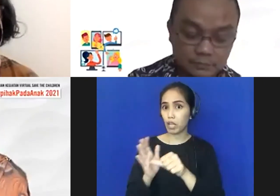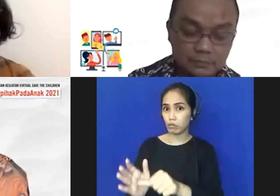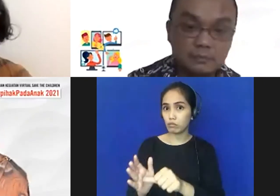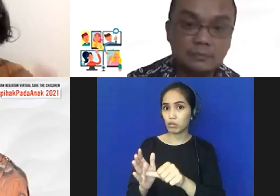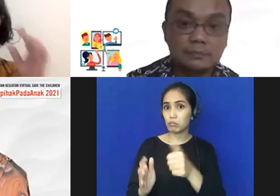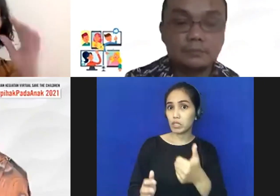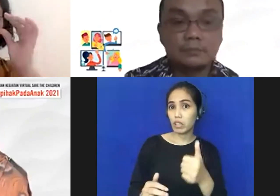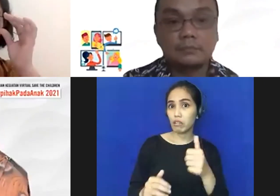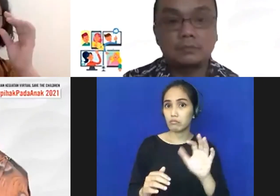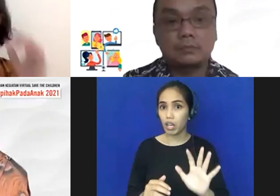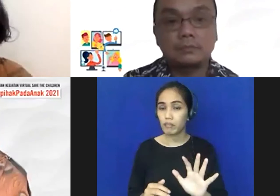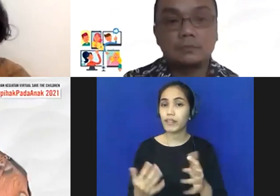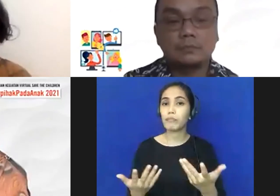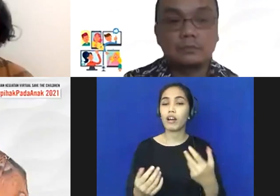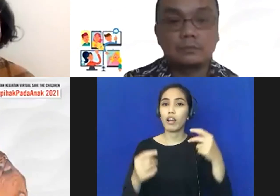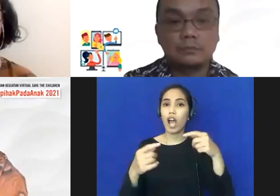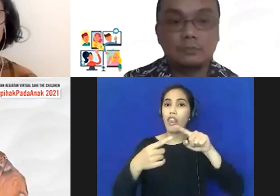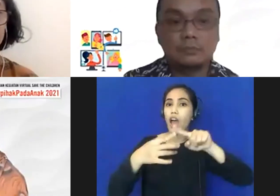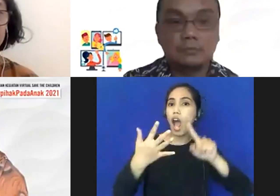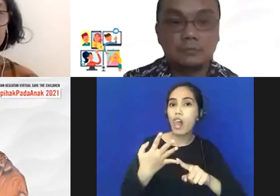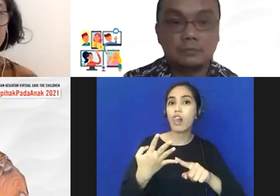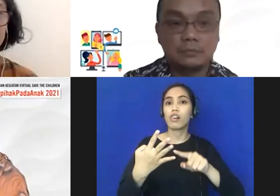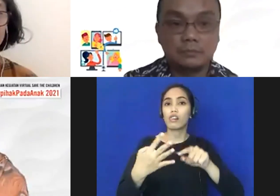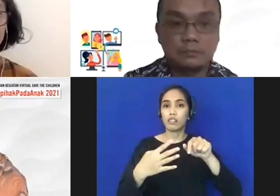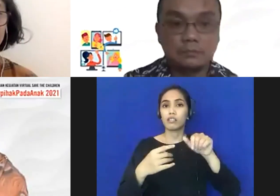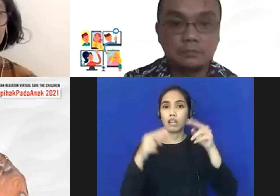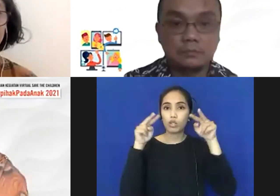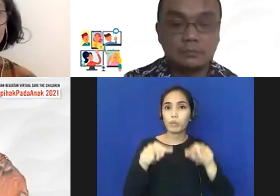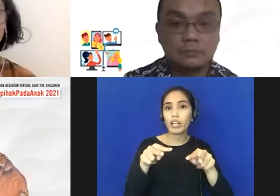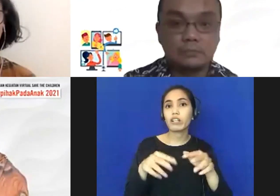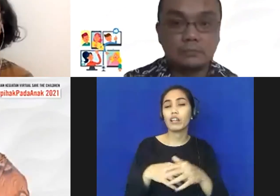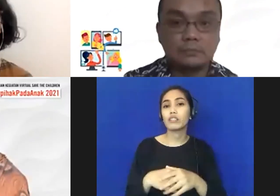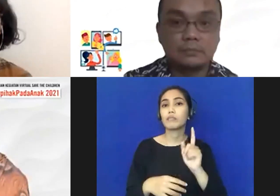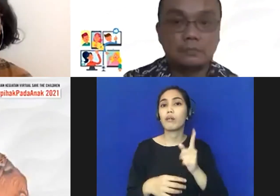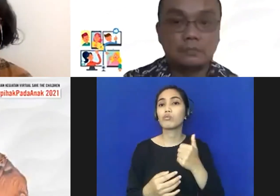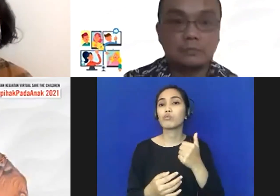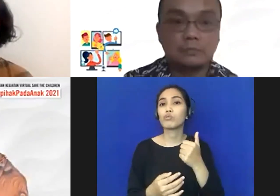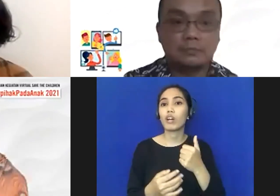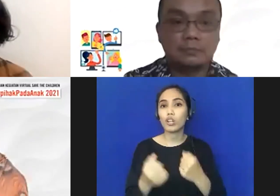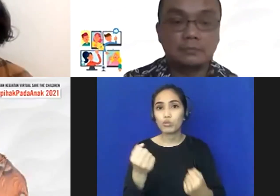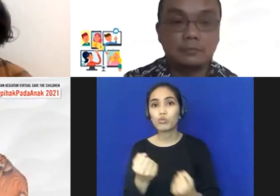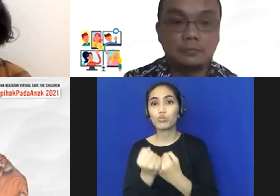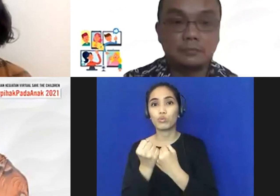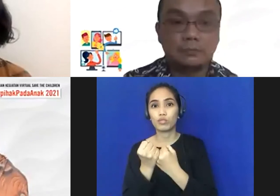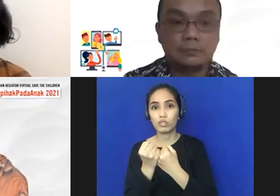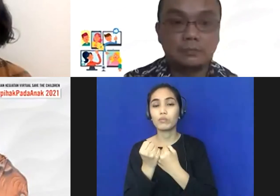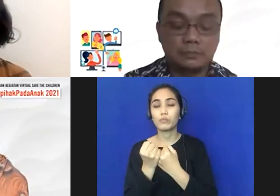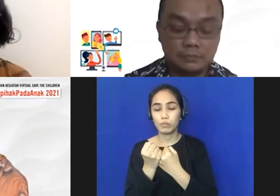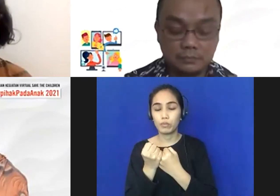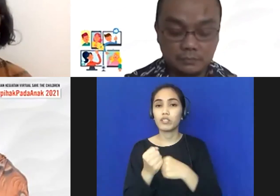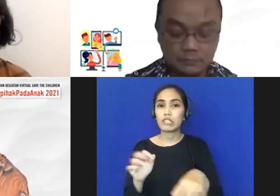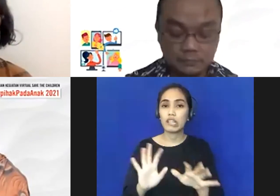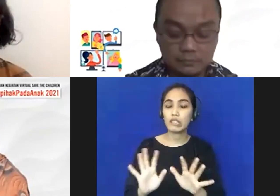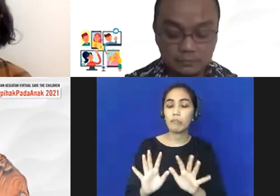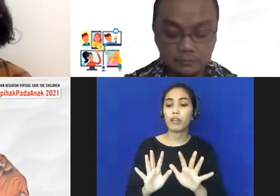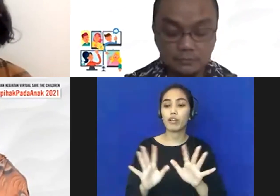beberapa hal yang perlu kita perhatikan, karena tujuannya peer group ini justru menjadi sumber yang supporting gitu ya, Jangan sampai kemudian